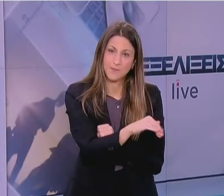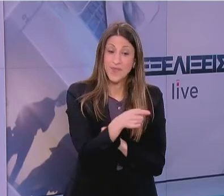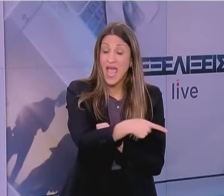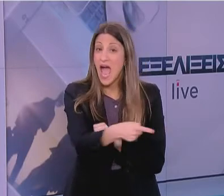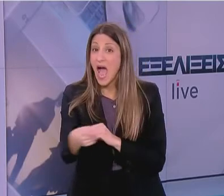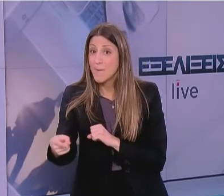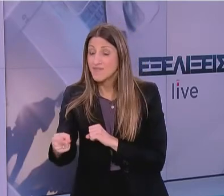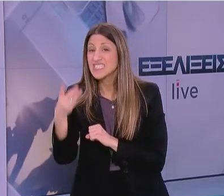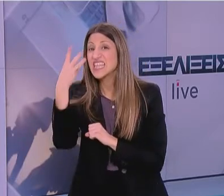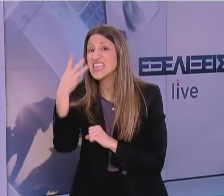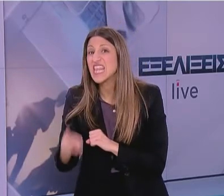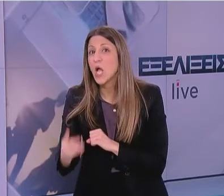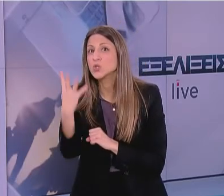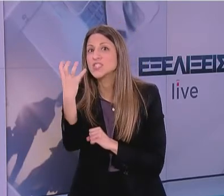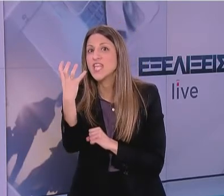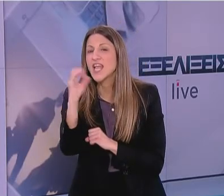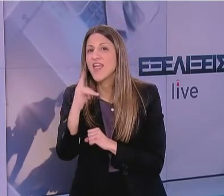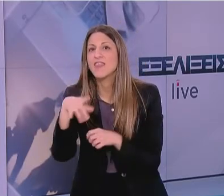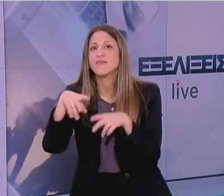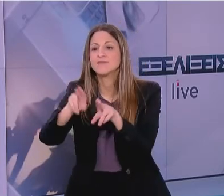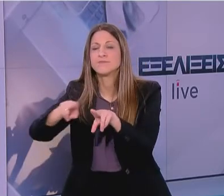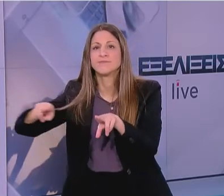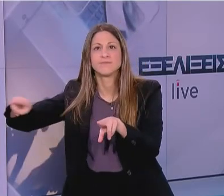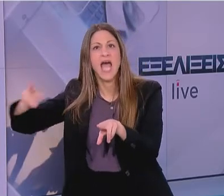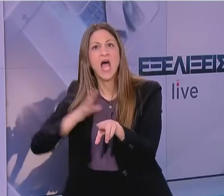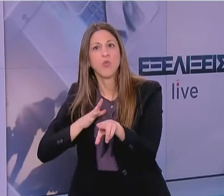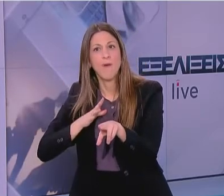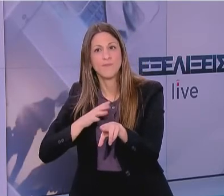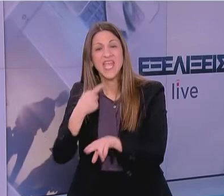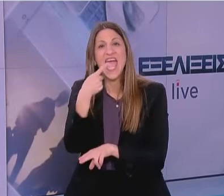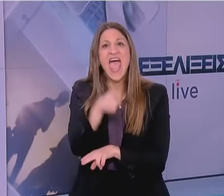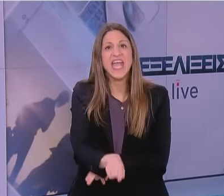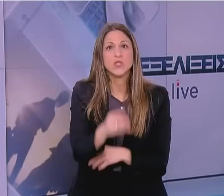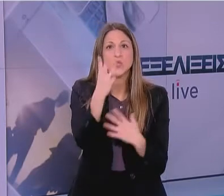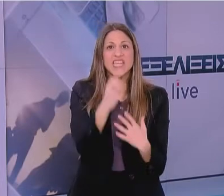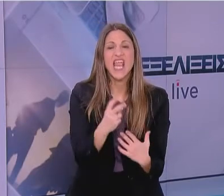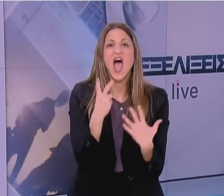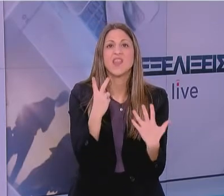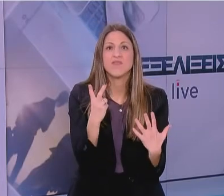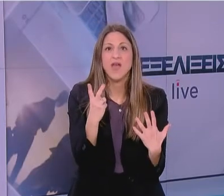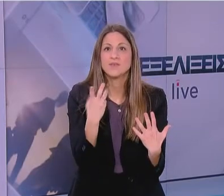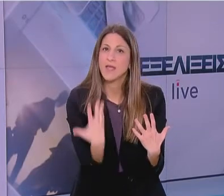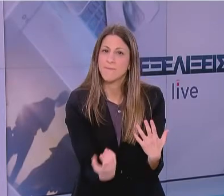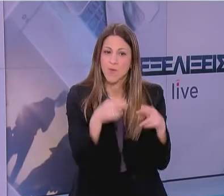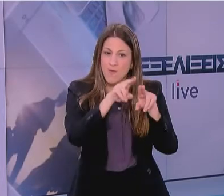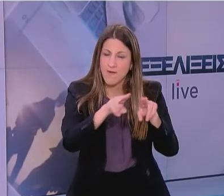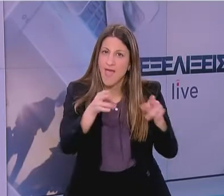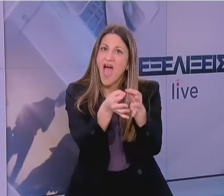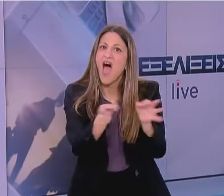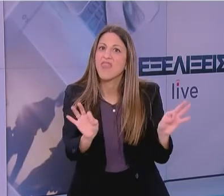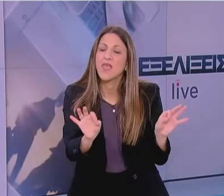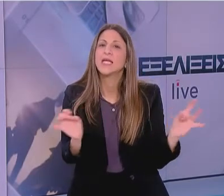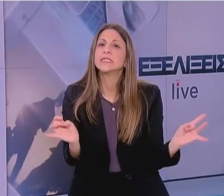τις κλίνες οι 340 είναι κατελημμένες. 137 κλίνες είναι διαθέσιμες προκειμένου να αντιμετωπίσουν